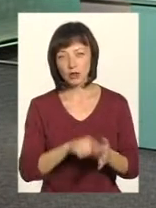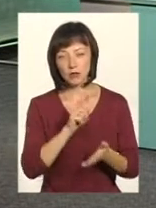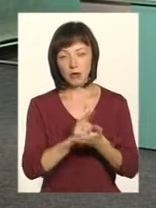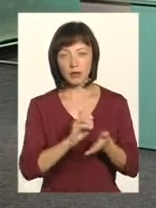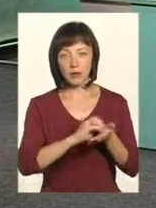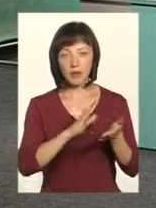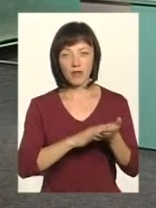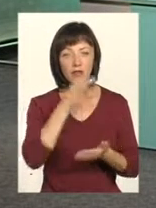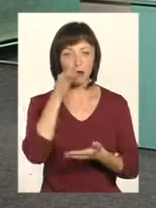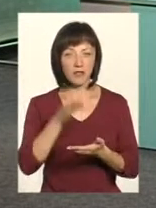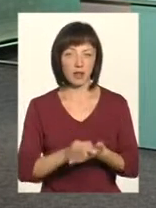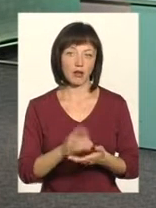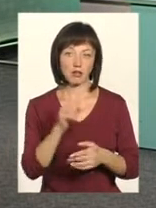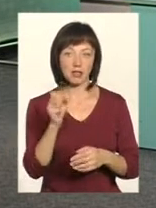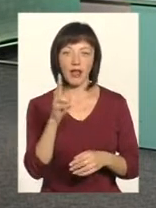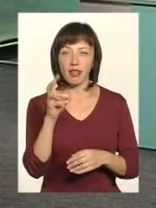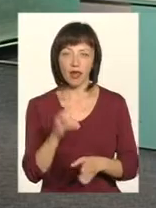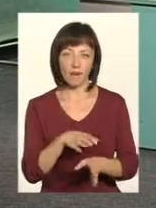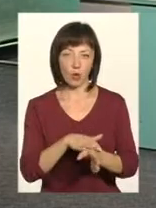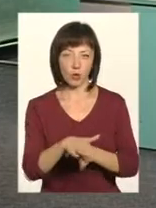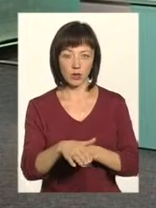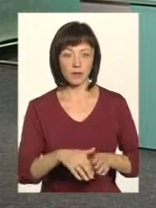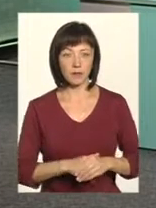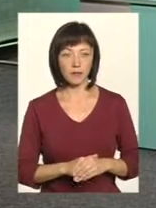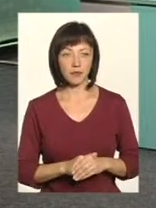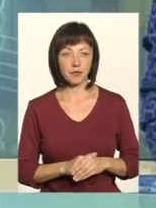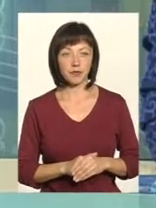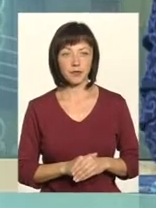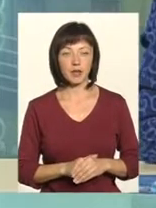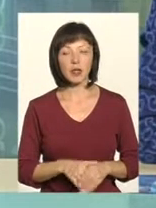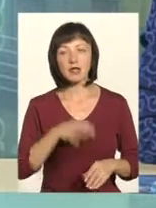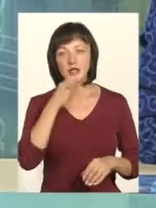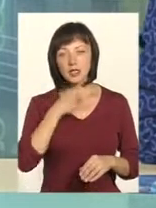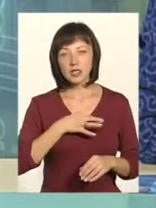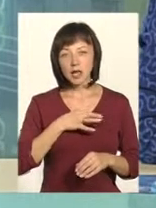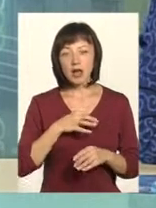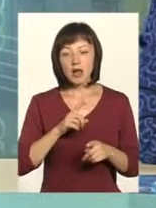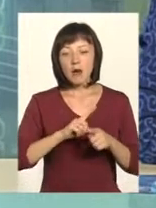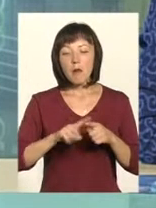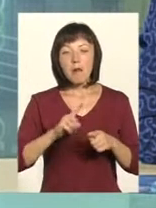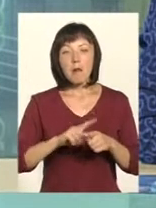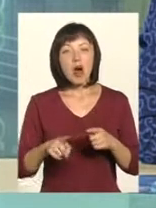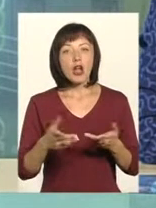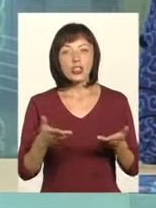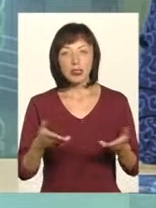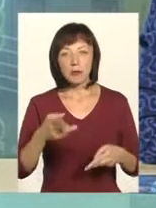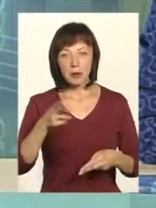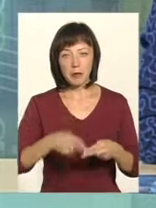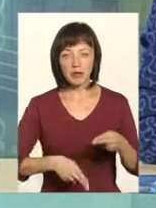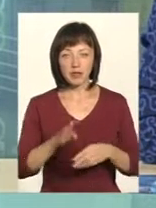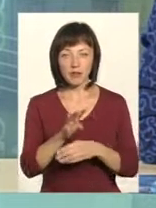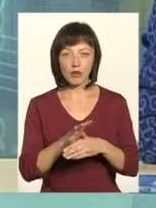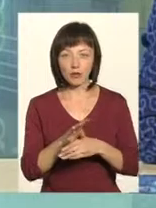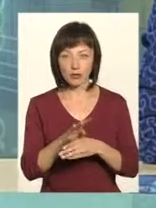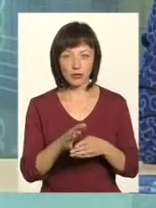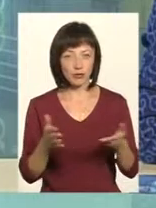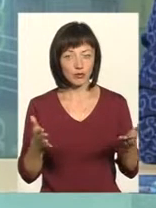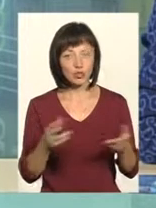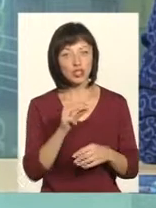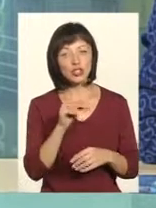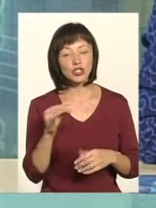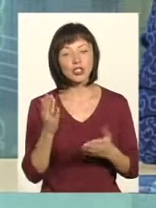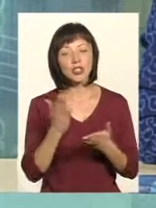прописана відповідальність за невиконання. Борис Іванович, в сполученні «майже припинення вогню», на жаль, ключовим словом є «майже». Чи